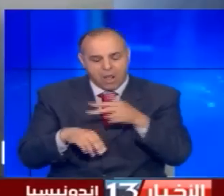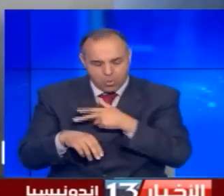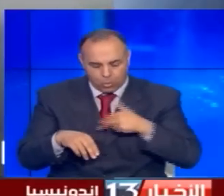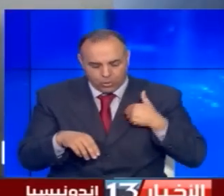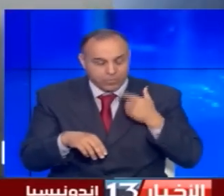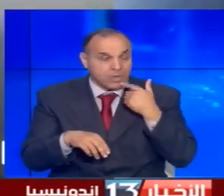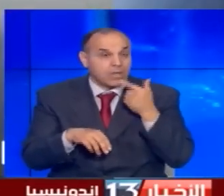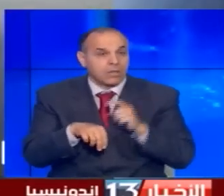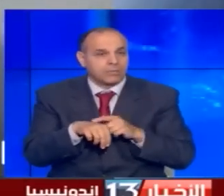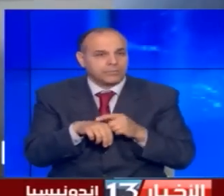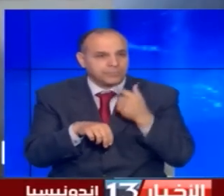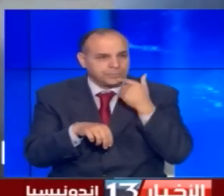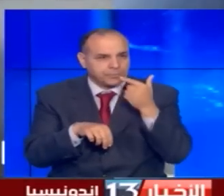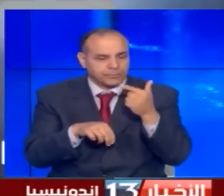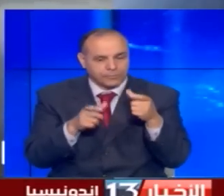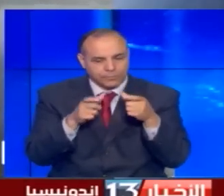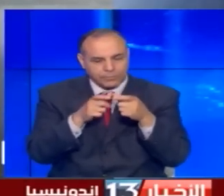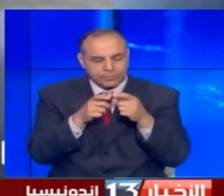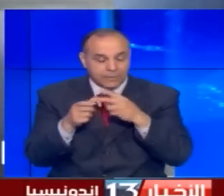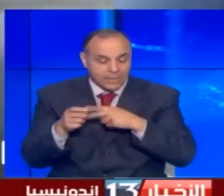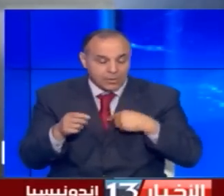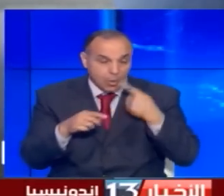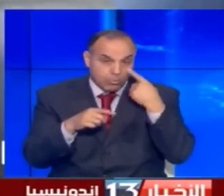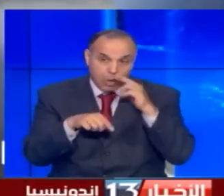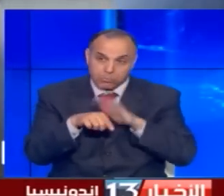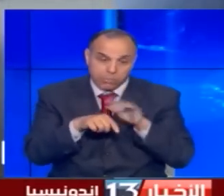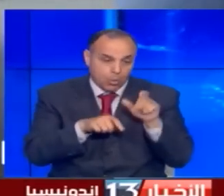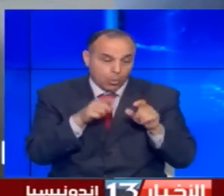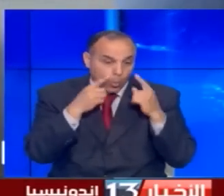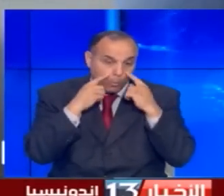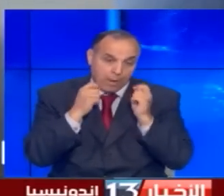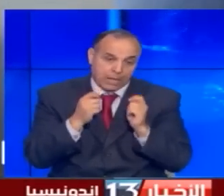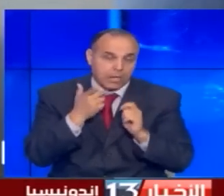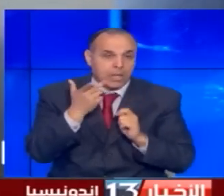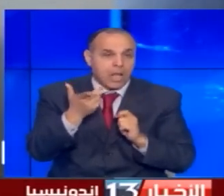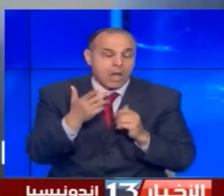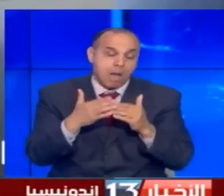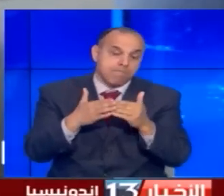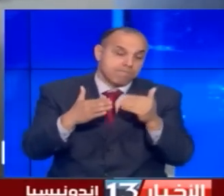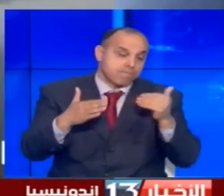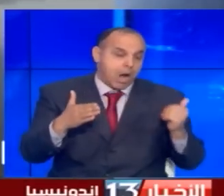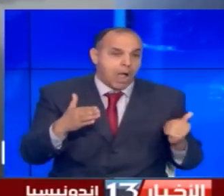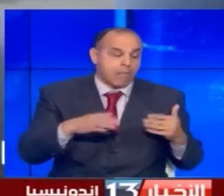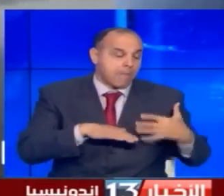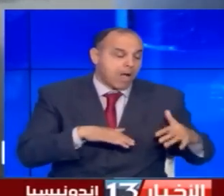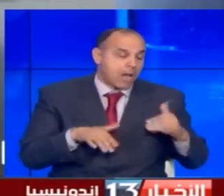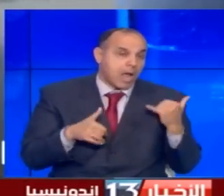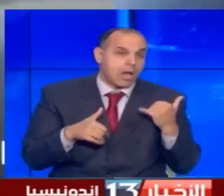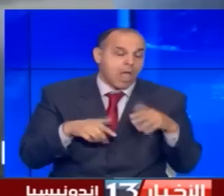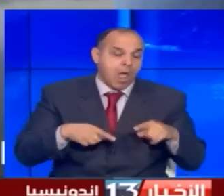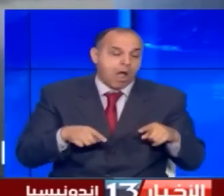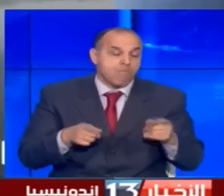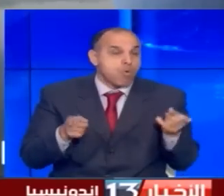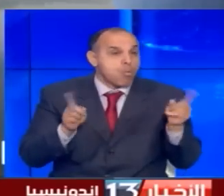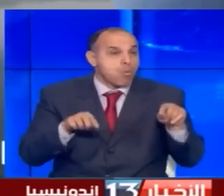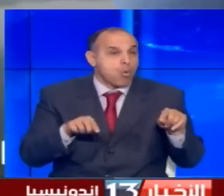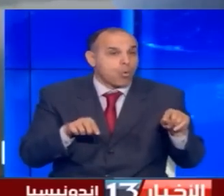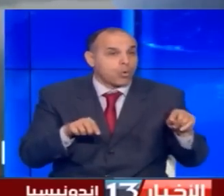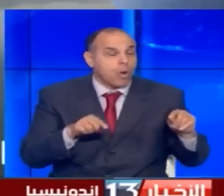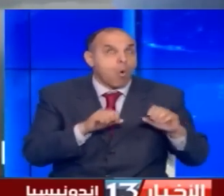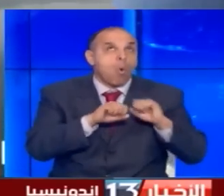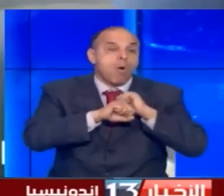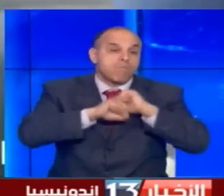وفي وقت أيضا حثت فيه السلطات الإندونيسية المواطنين على الابتعاد عن الشواطئ بسبب مخاوف من تسبب